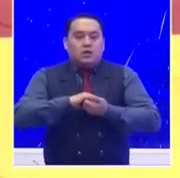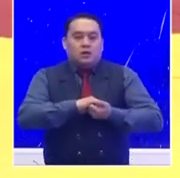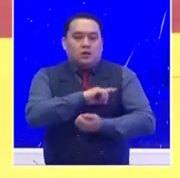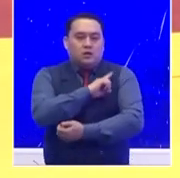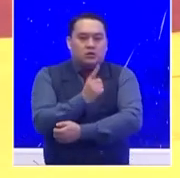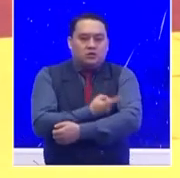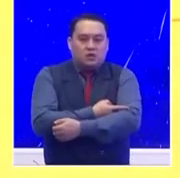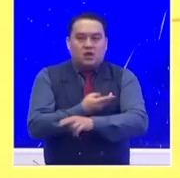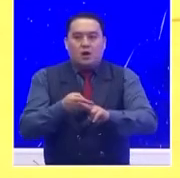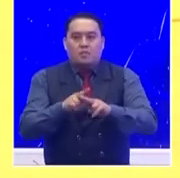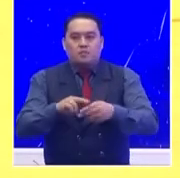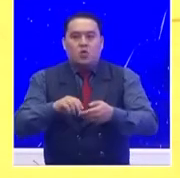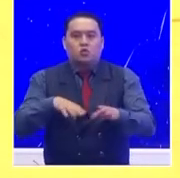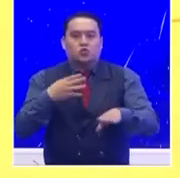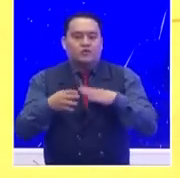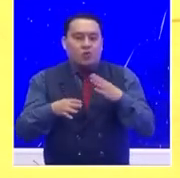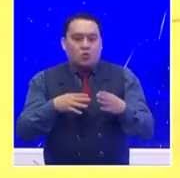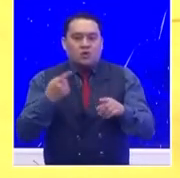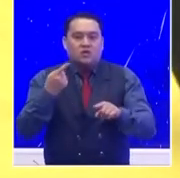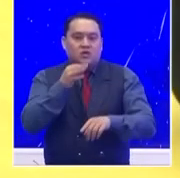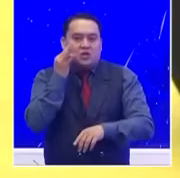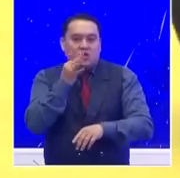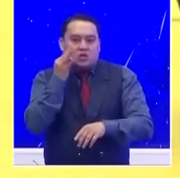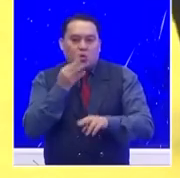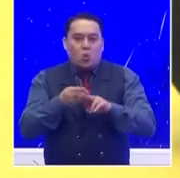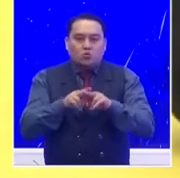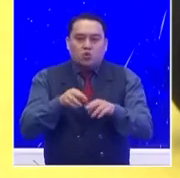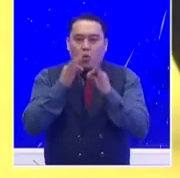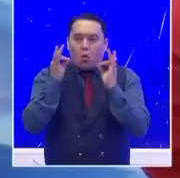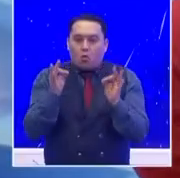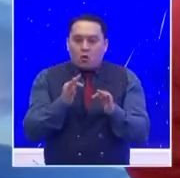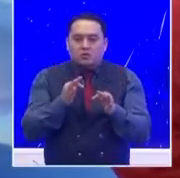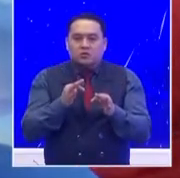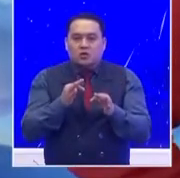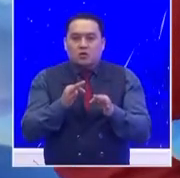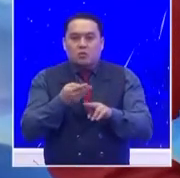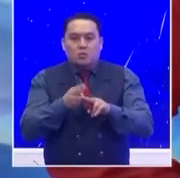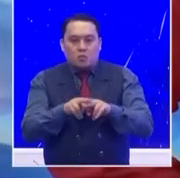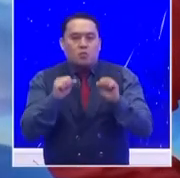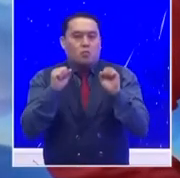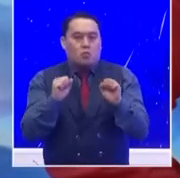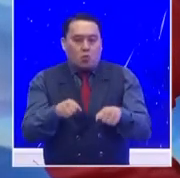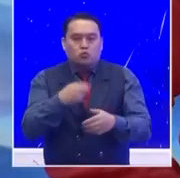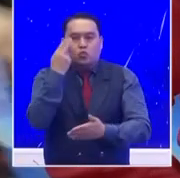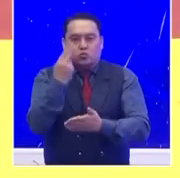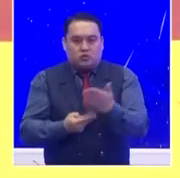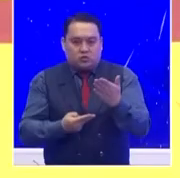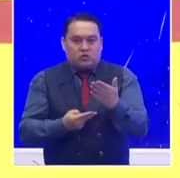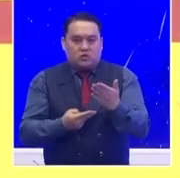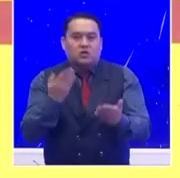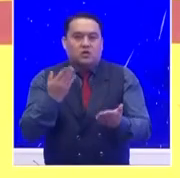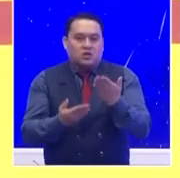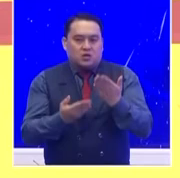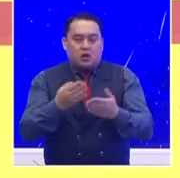главное брифинге в поединках чаще всего решает хитрость сумме с гибкостью и даже если соперник находится в доминирующие позиции его можно задушить или